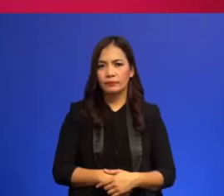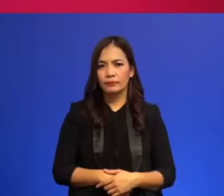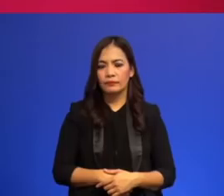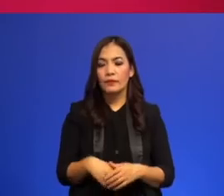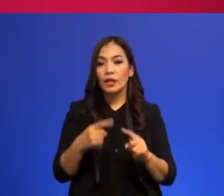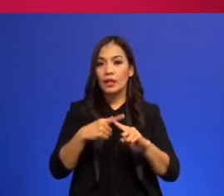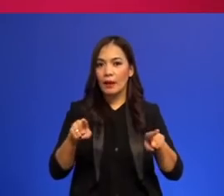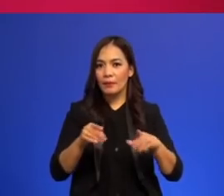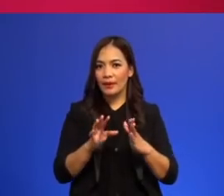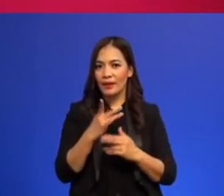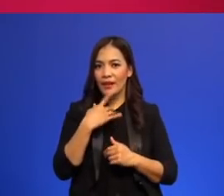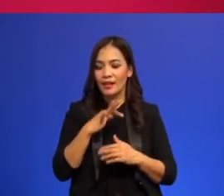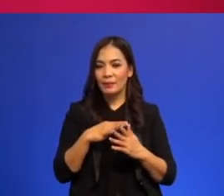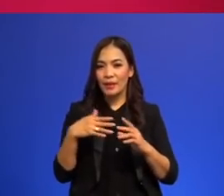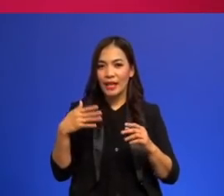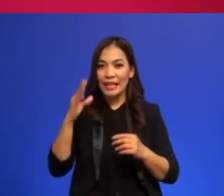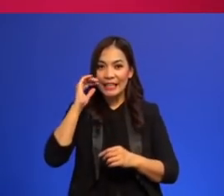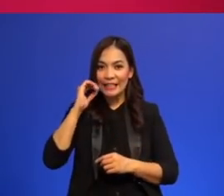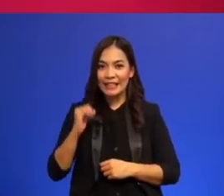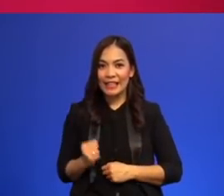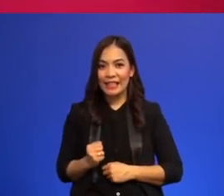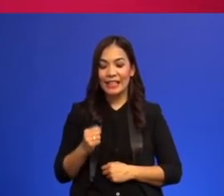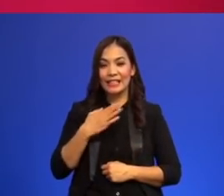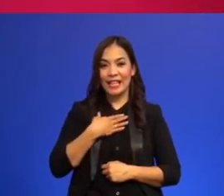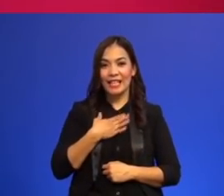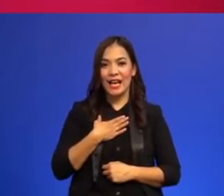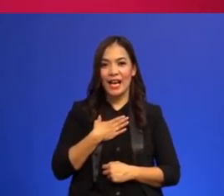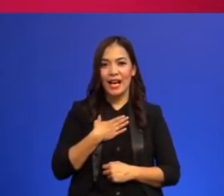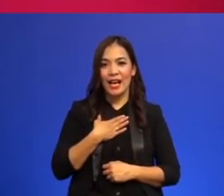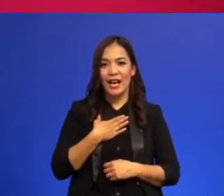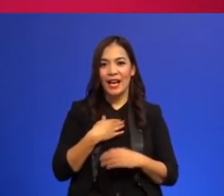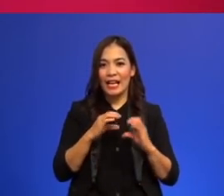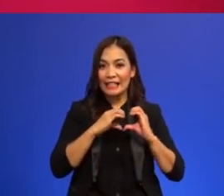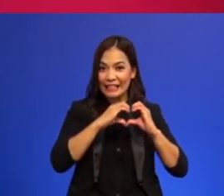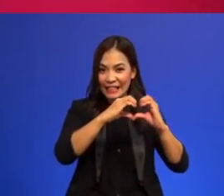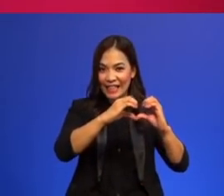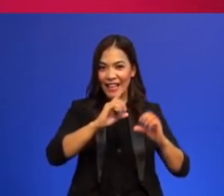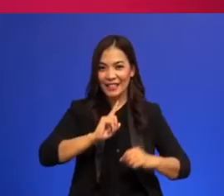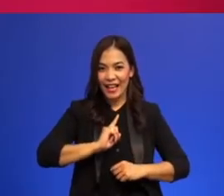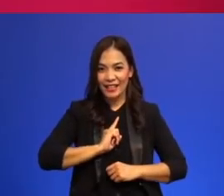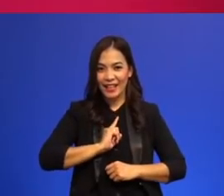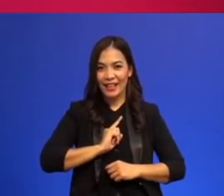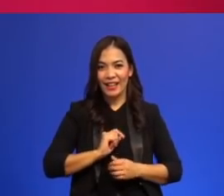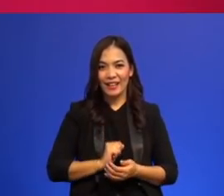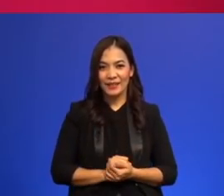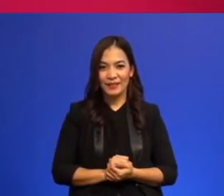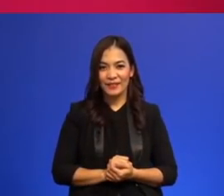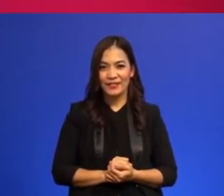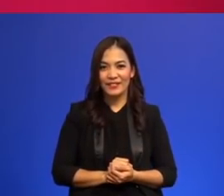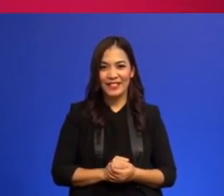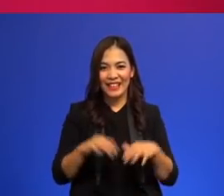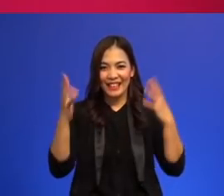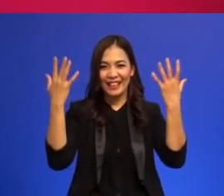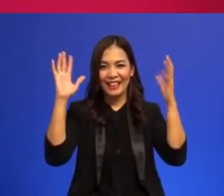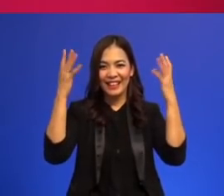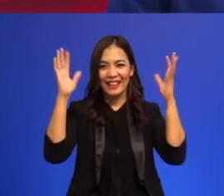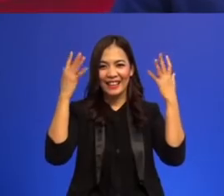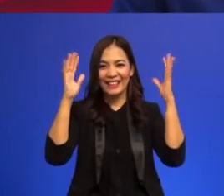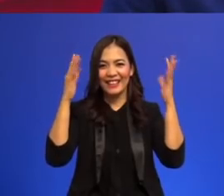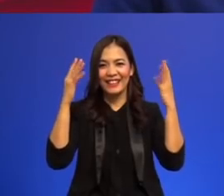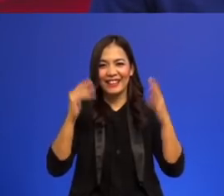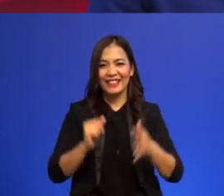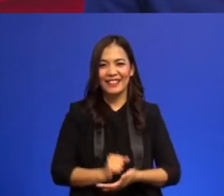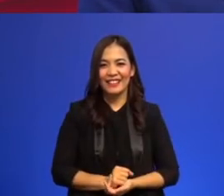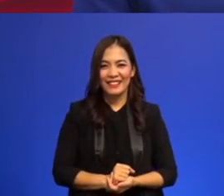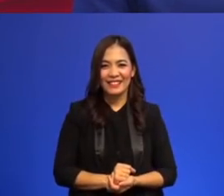Tapi biar amis begini, istri saya namanya Cia Syuli, jatuh cinta ke saya. Ini tepuk tangan maksudnya apa